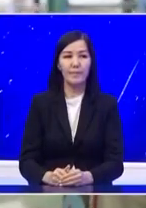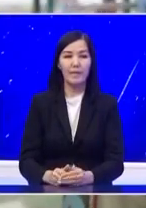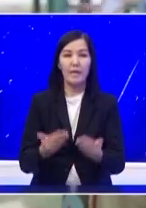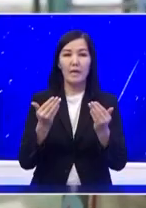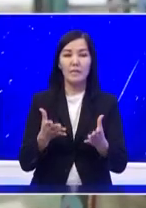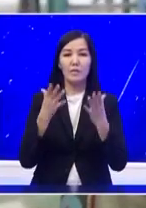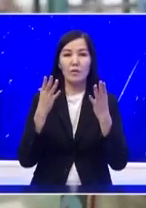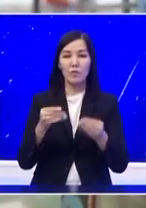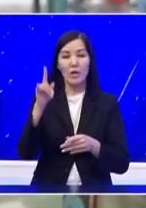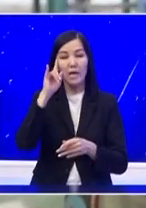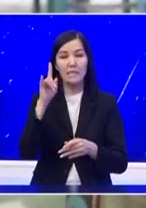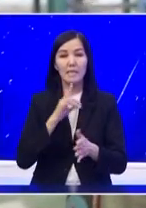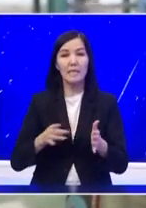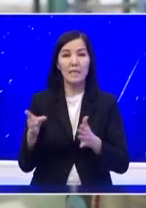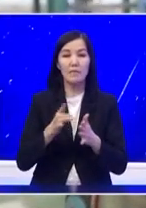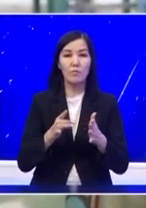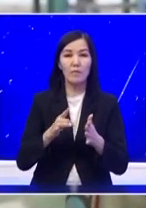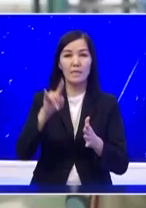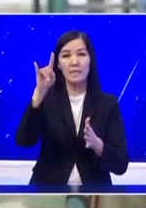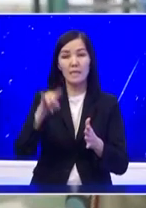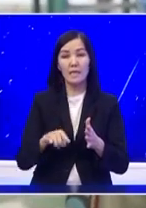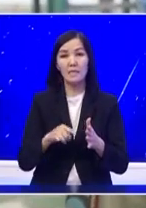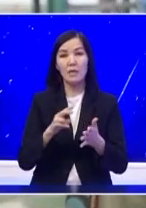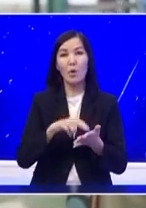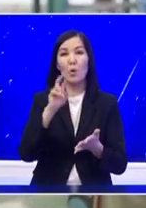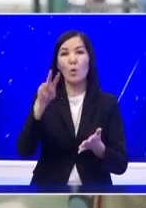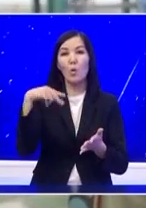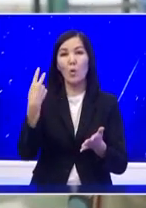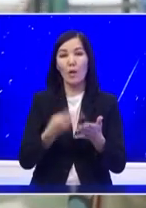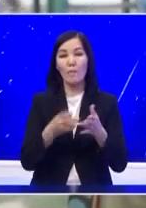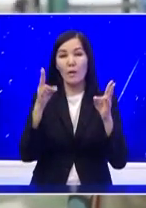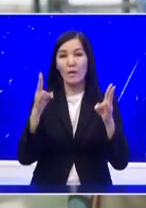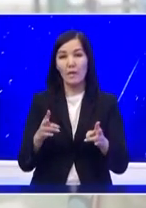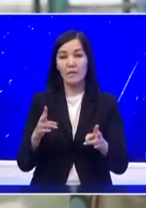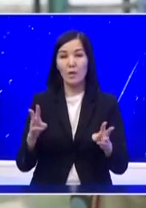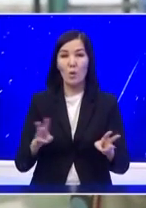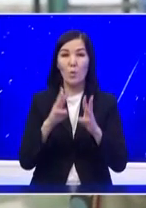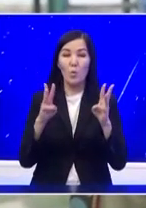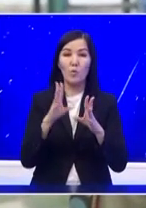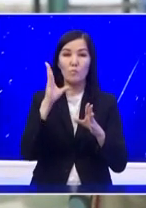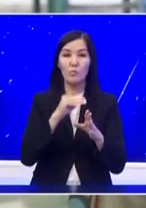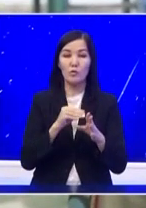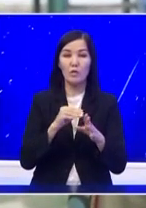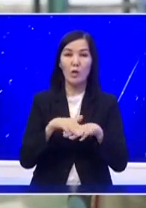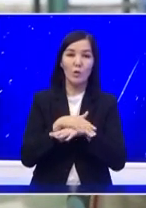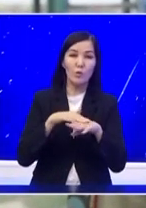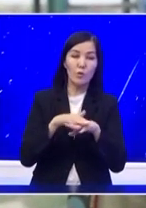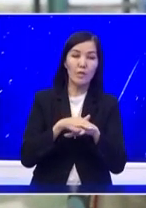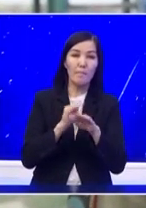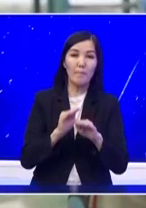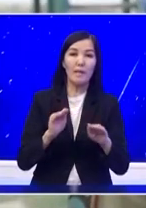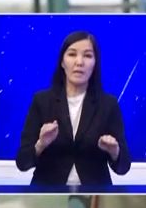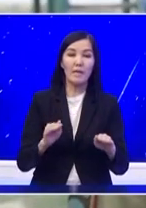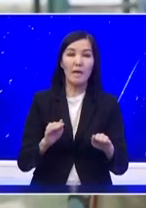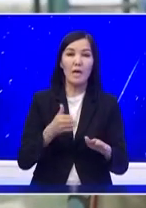Қазіргі таңда Қазақстан Республикасында балалардың терезеден құлап және балалар шалағайлығына туындайтын өрттер фактілері тіркелуде. Енді аудан тұрғындарына айтамыз, балалардың